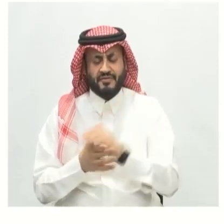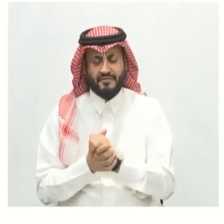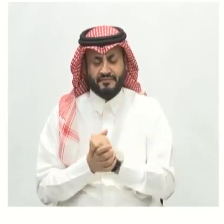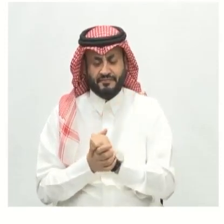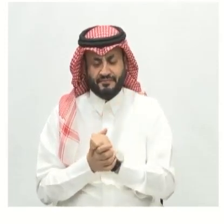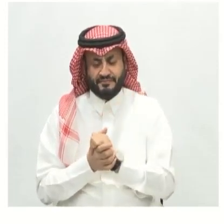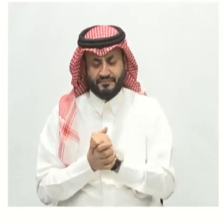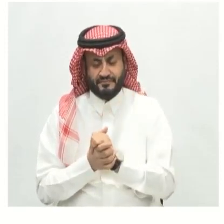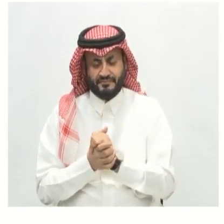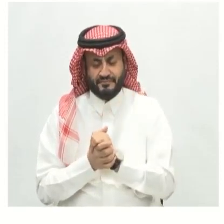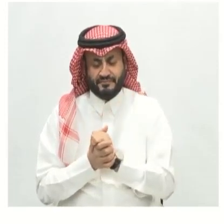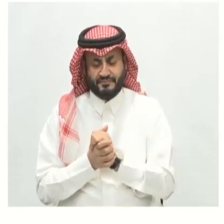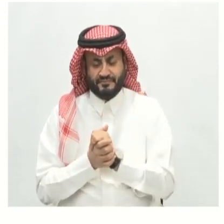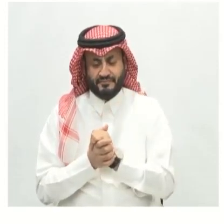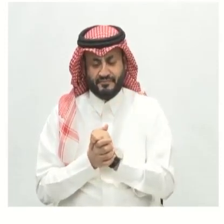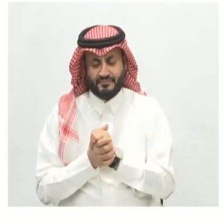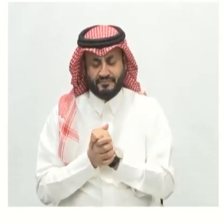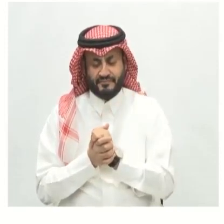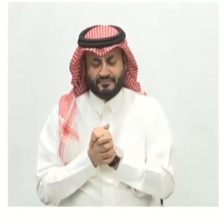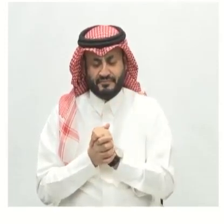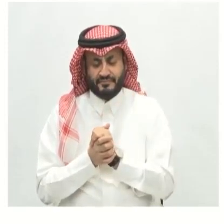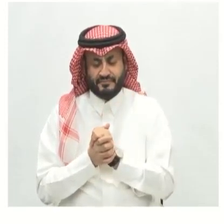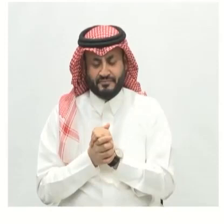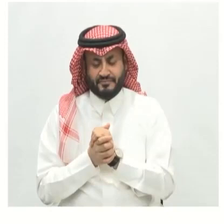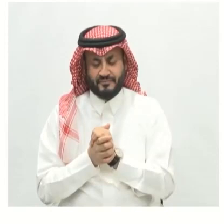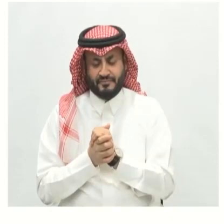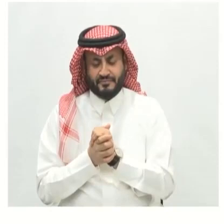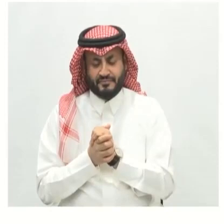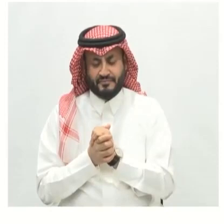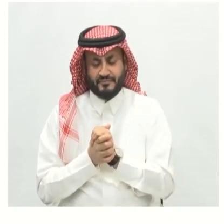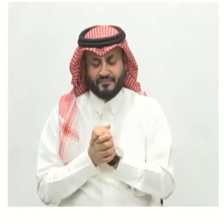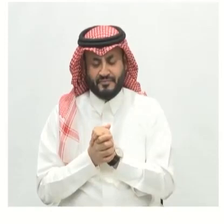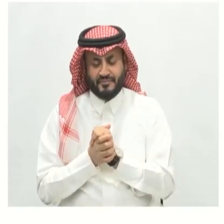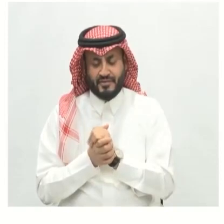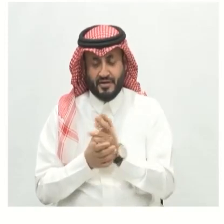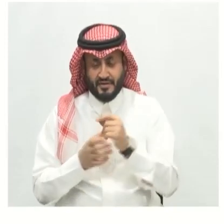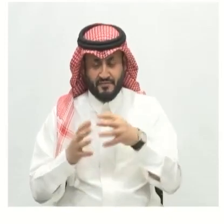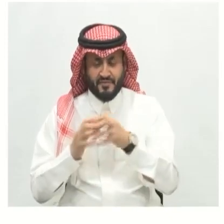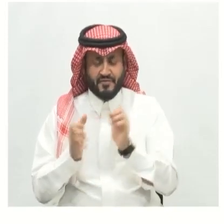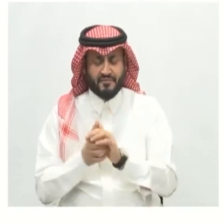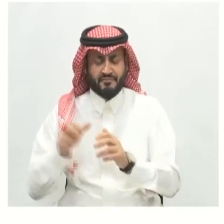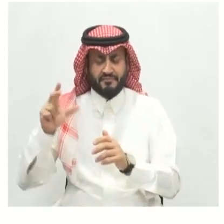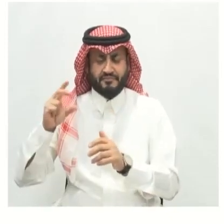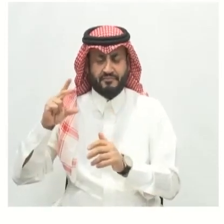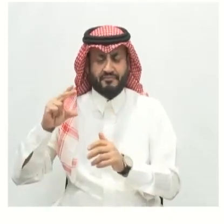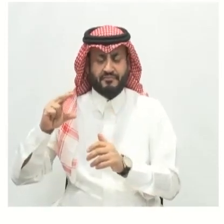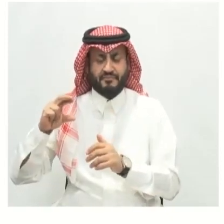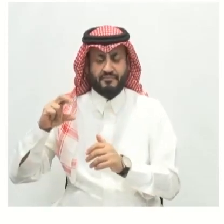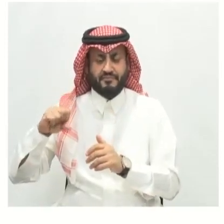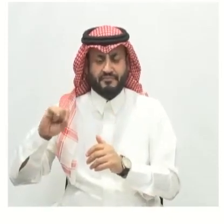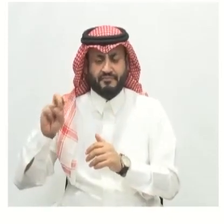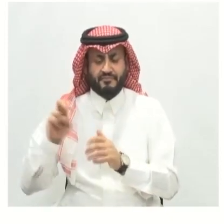السابق في درسنا لهذا اليوم حققنا الهدف ان اعرف مفهوم الذوق العام ايضا حققنا